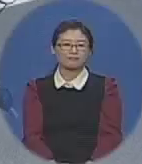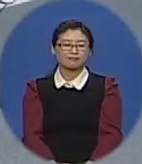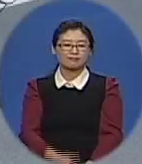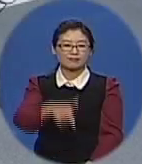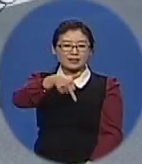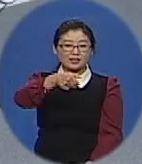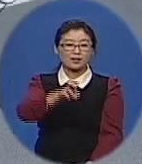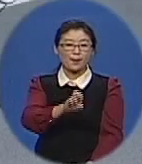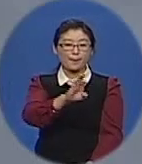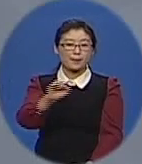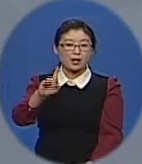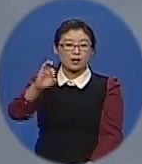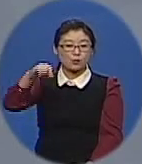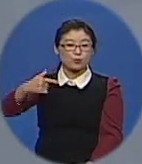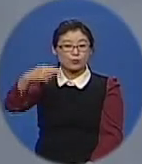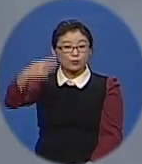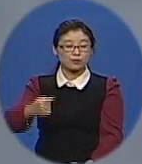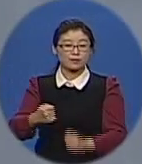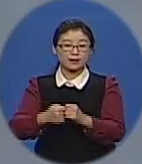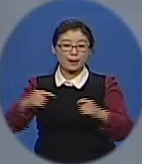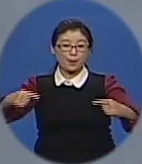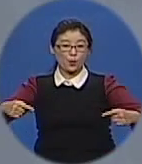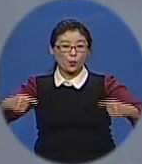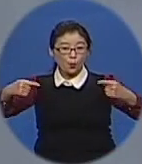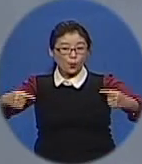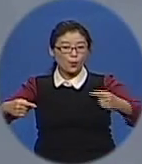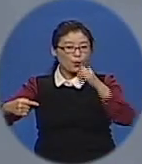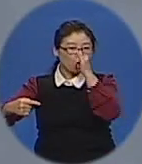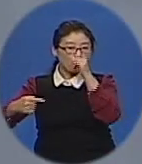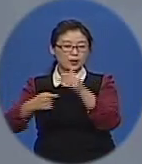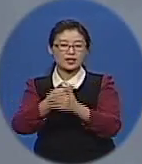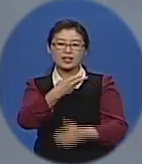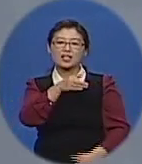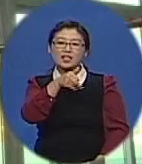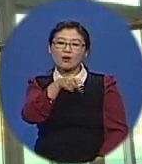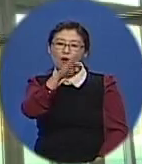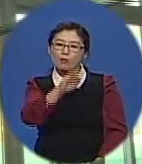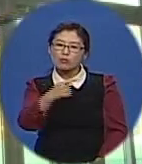컴파운드 활에는 양쪽 끝에 도르래가 달려 있어서 리커브 활보다